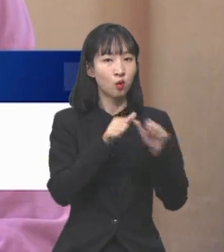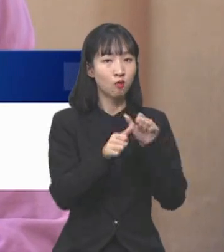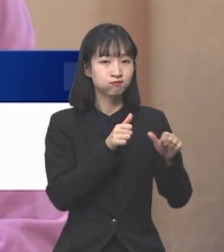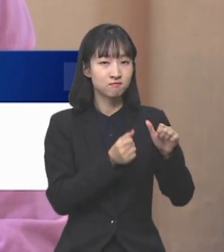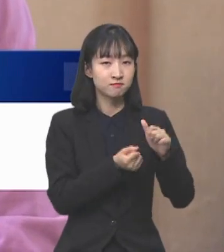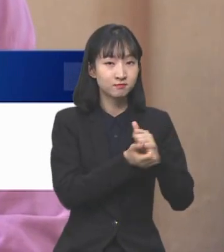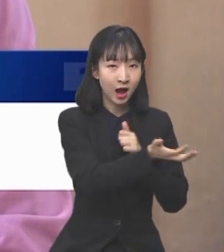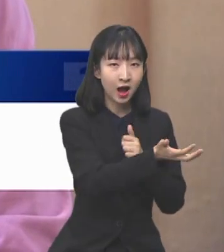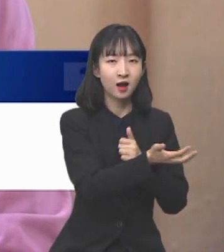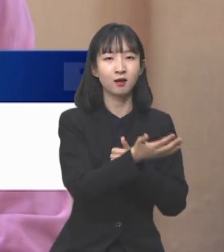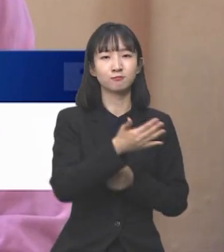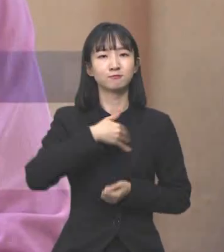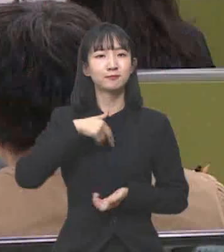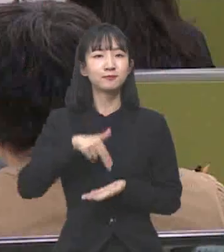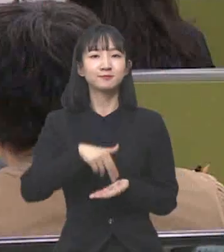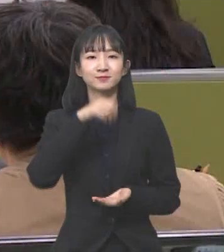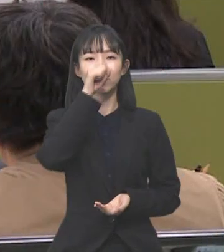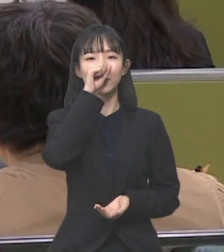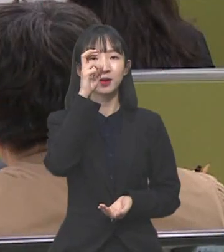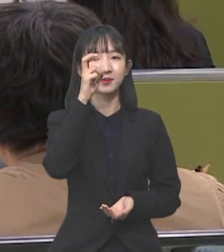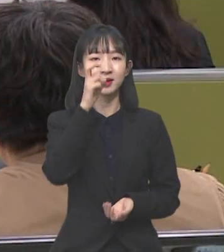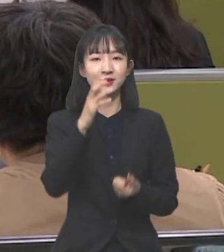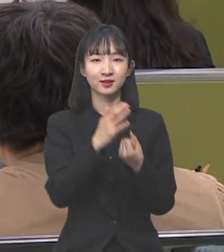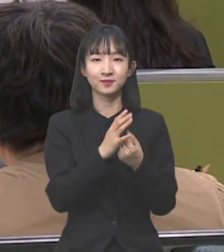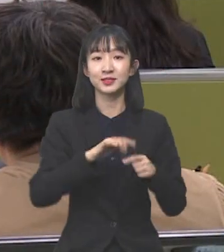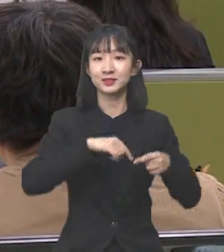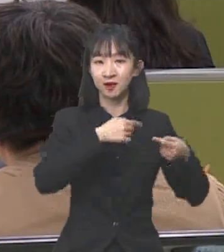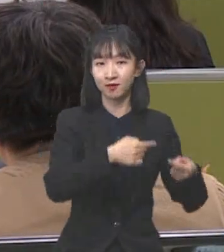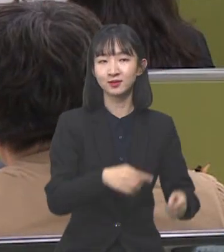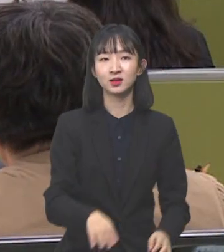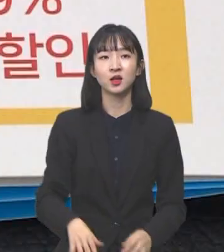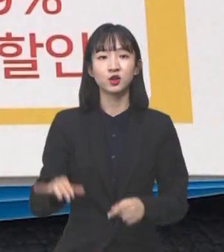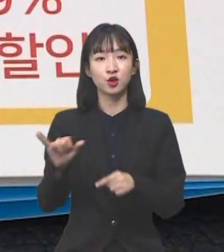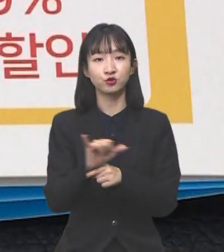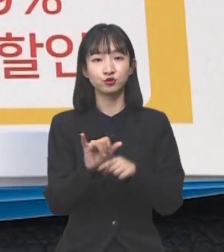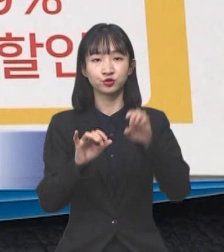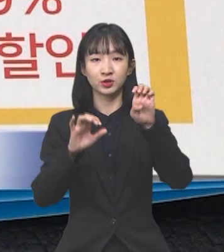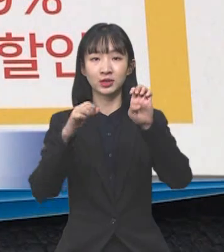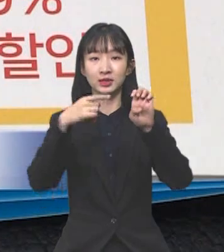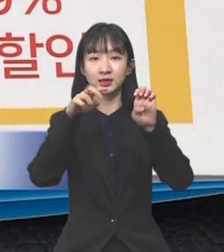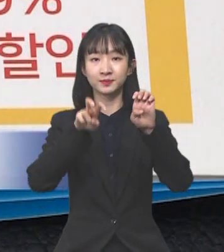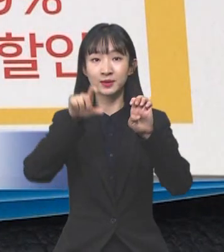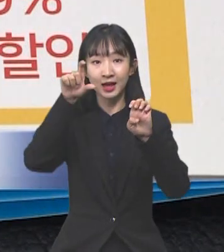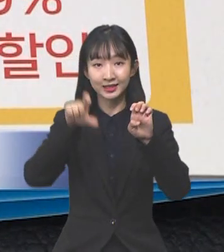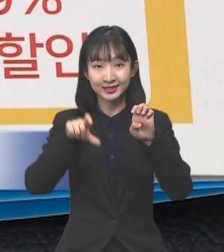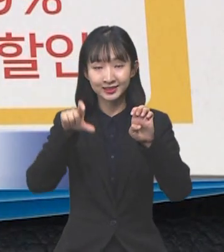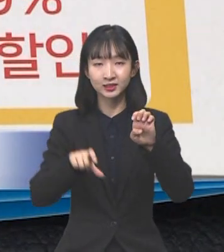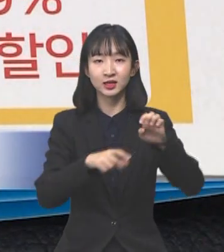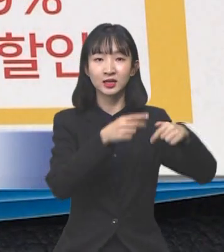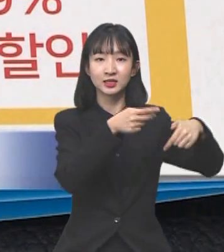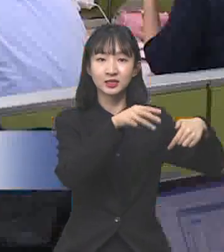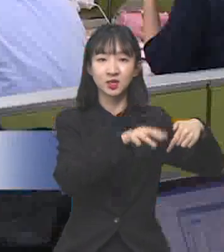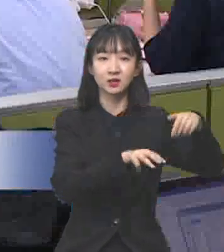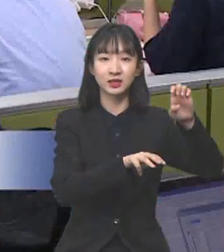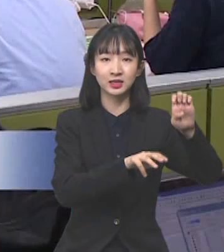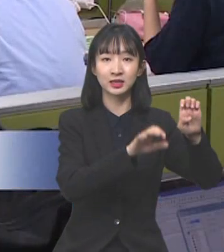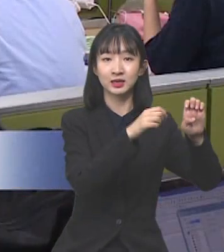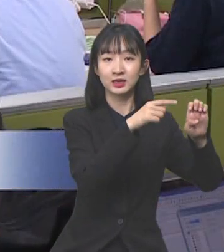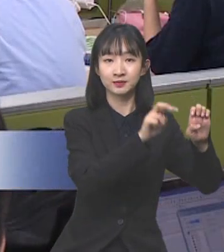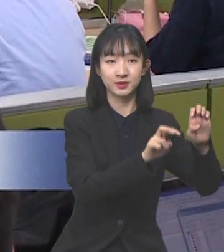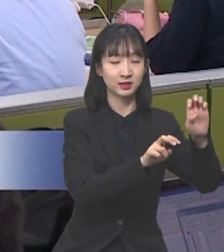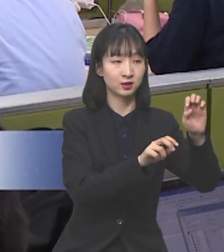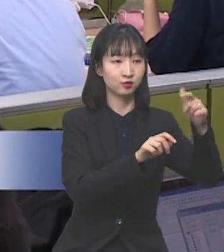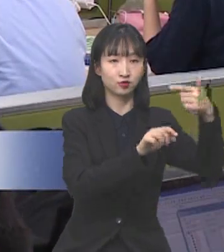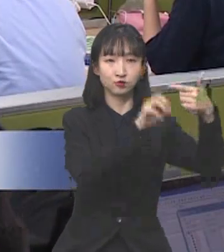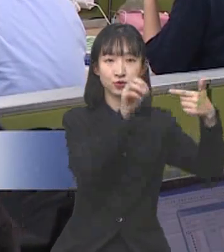나면 더 좋을것 같아서 했는데 한편 연수구가 반에 난 연수 이윤의 경우 인천이 음 캐쉬백 축소 상관없이